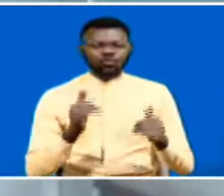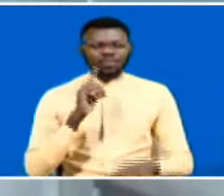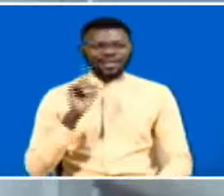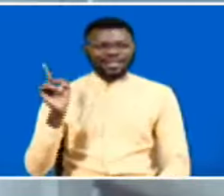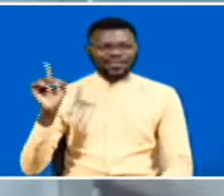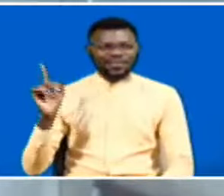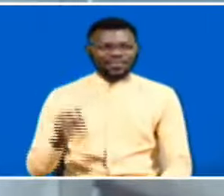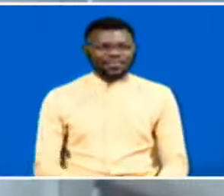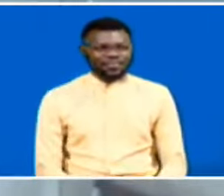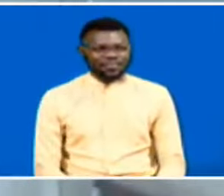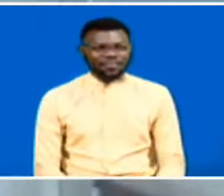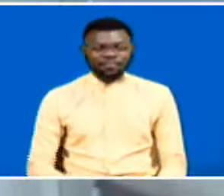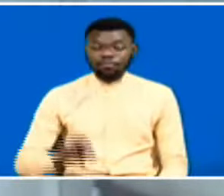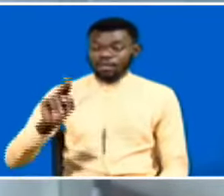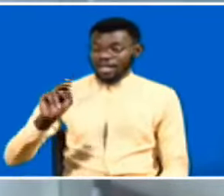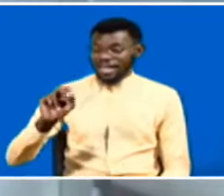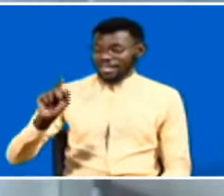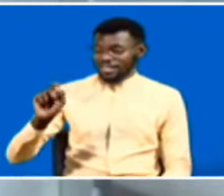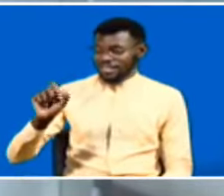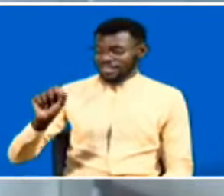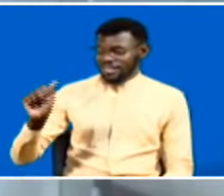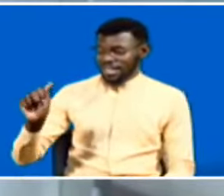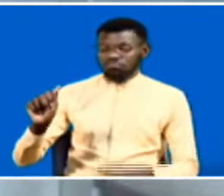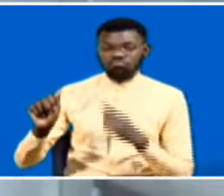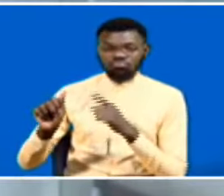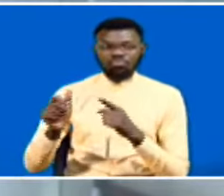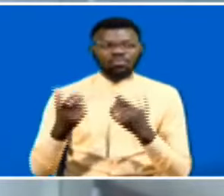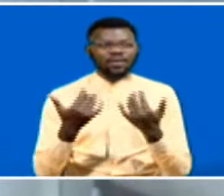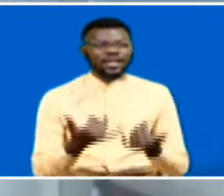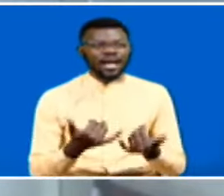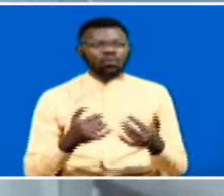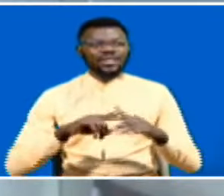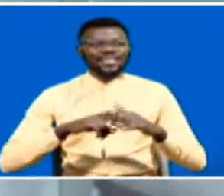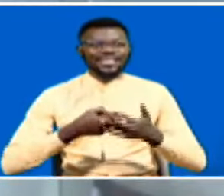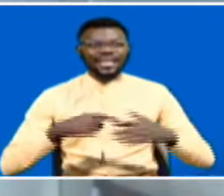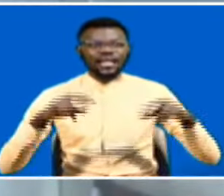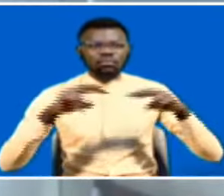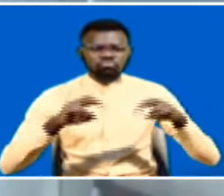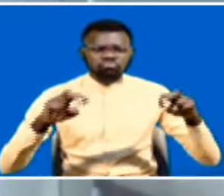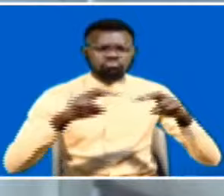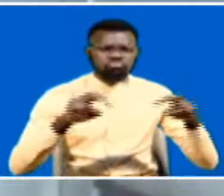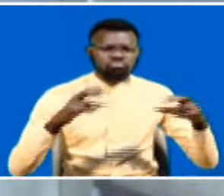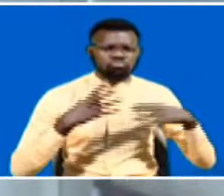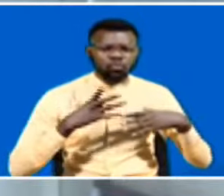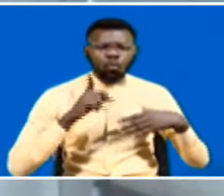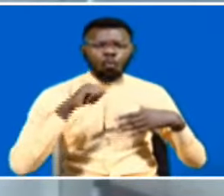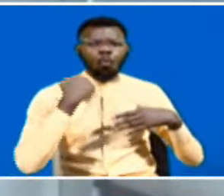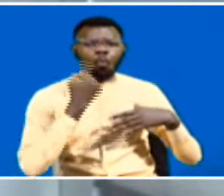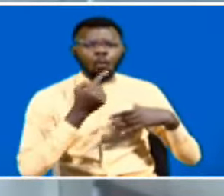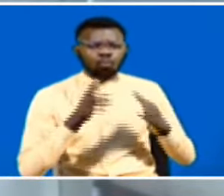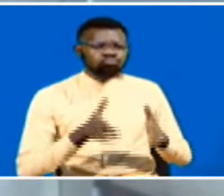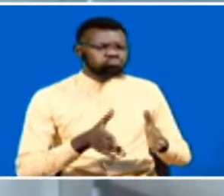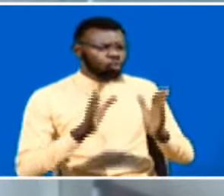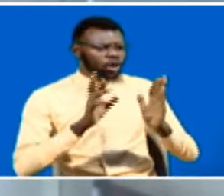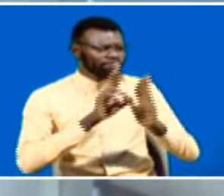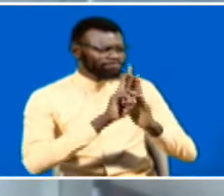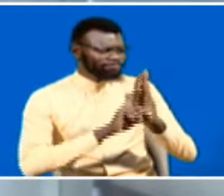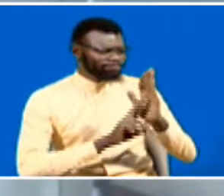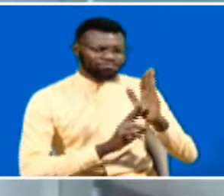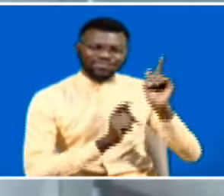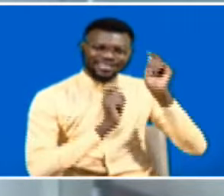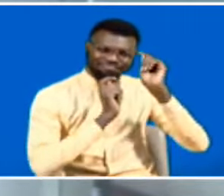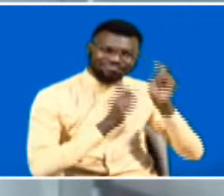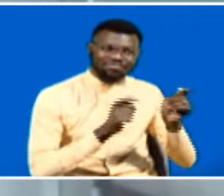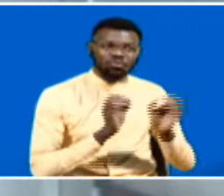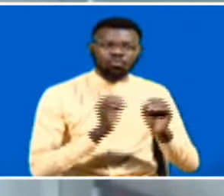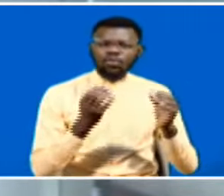Mamlaka ya usalama barabarani NTSA imeimarisha msako wa kunasa wanaokiuka sheria za trafiki kufuatia kuongezeka